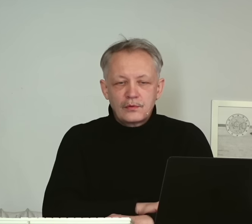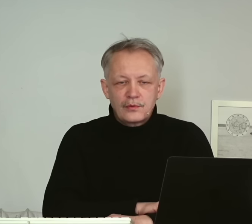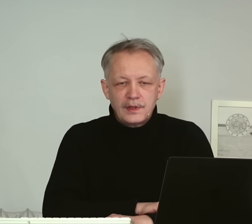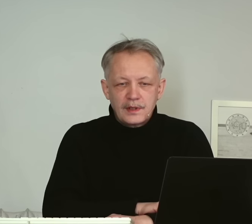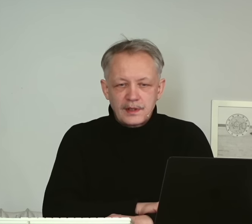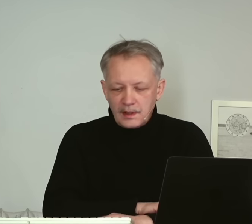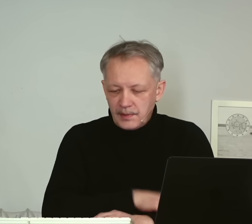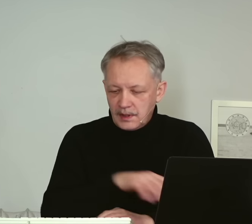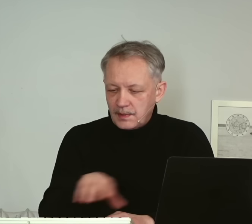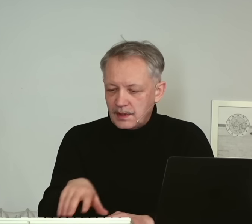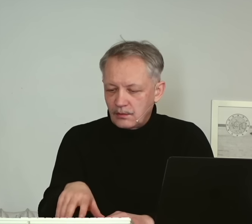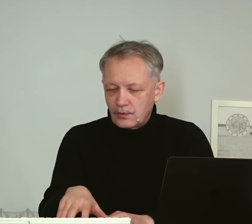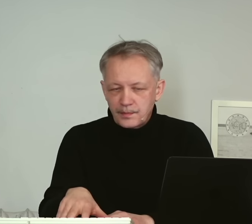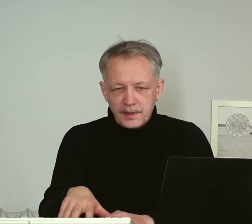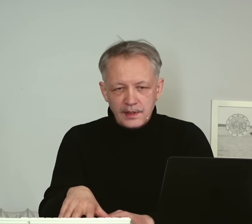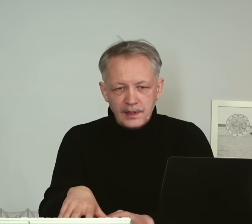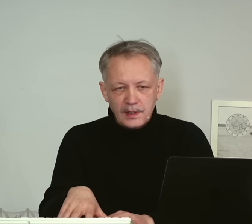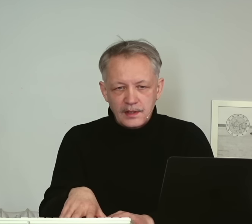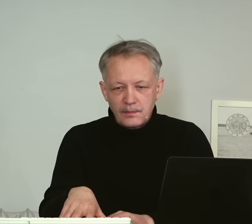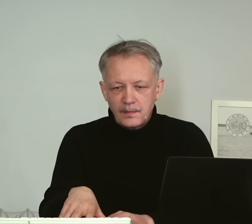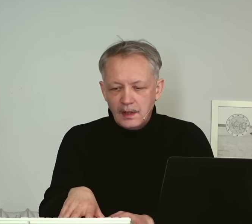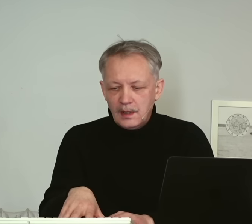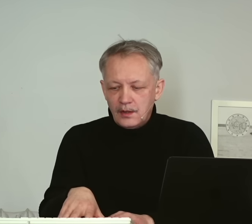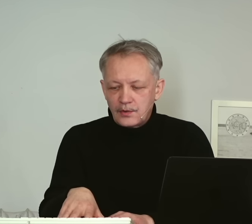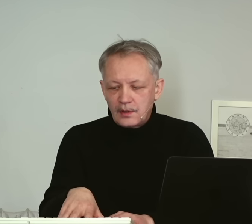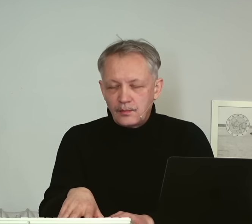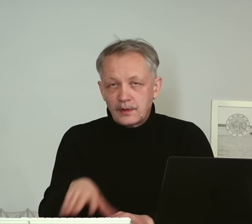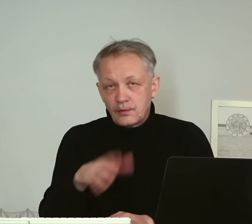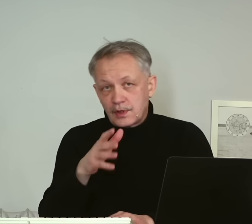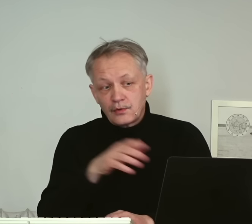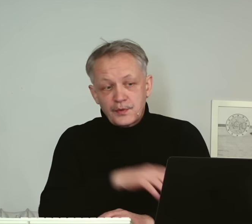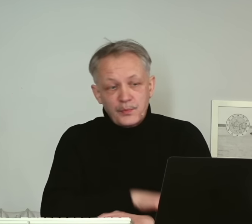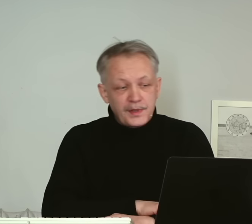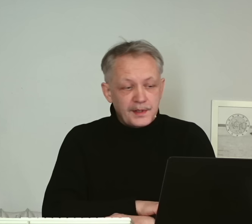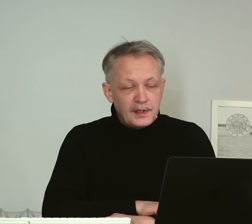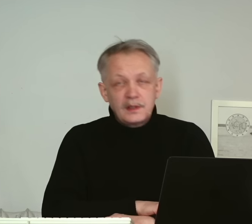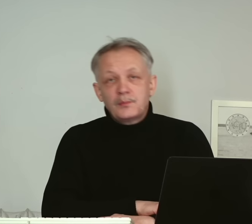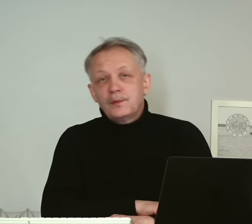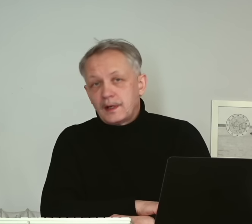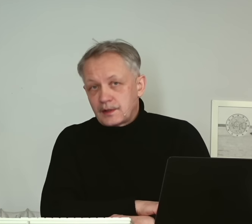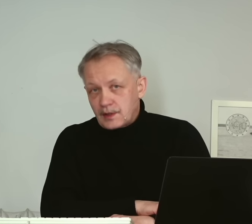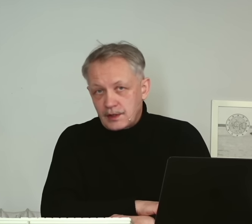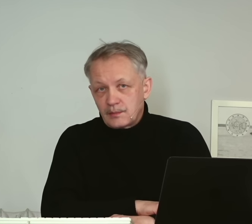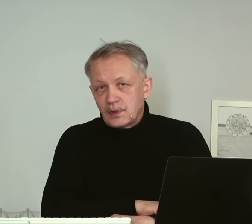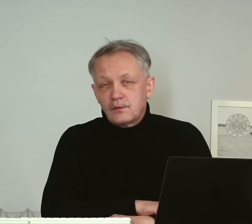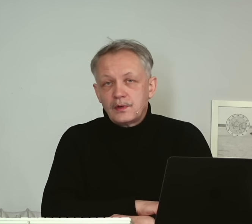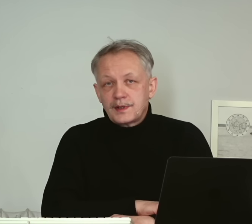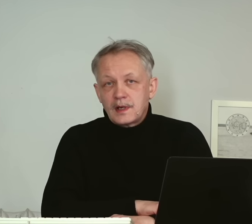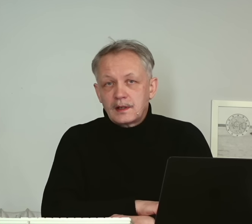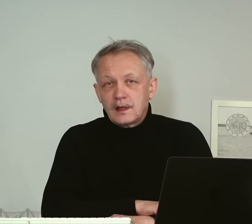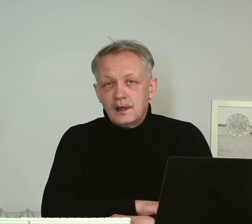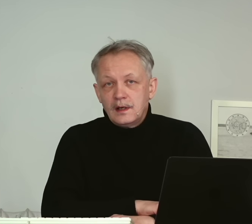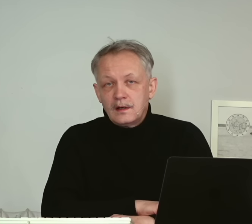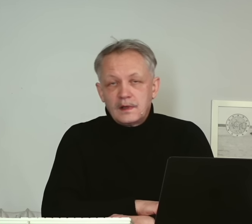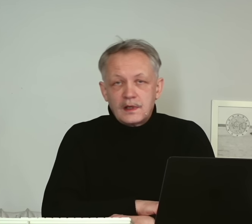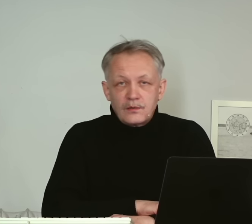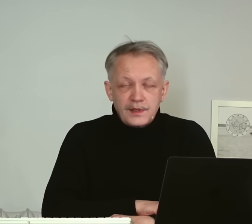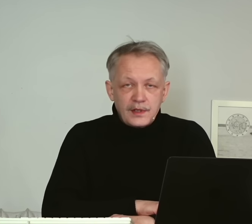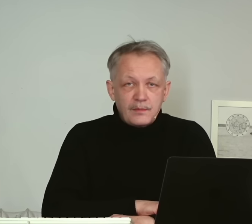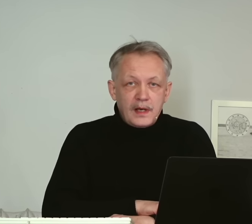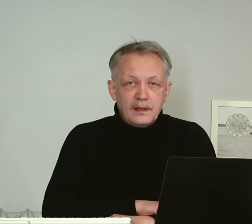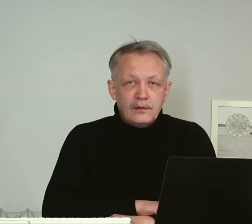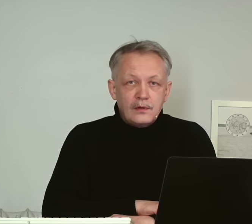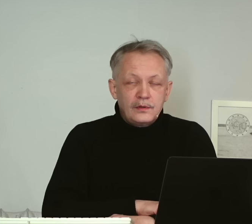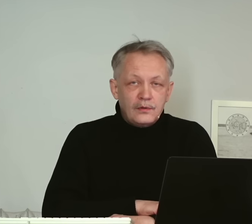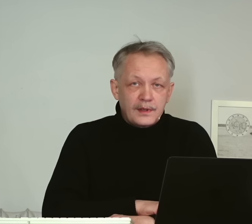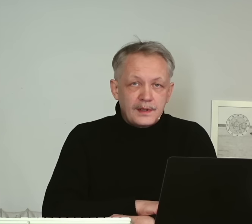tu žudikas. Ir apie tai mes netrukus pasišnekėsim su Ainiu Petku. Iš kitos pusės gana diplomatiškai, aš taip galvoju, atsakė. Vakaruose